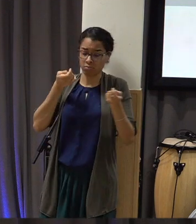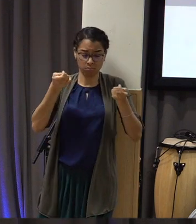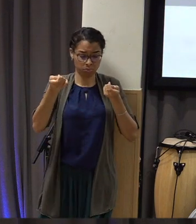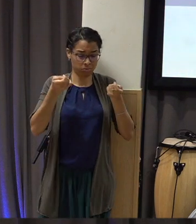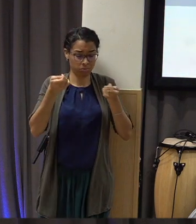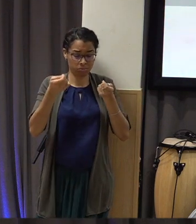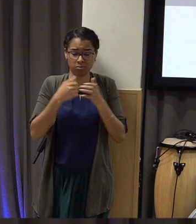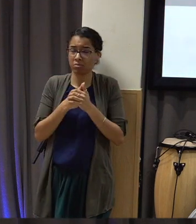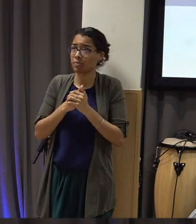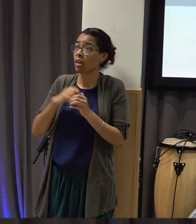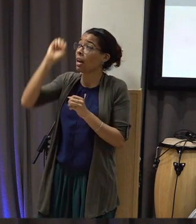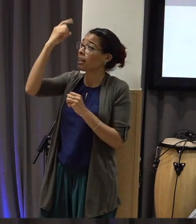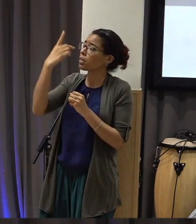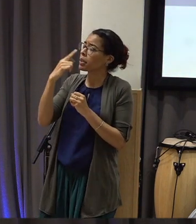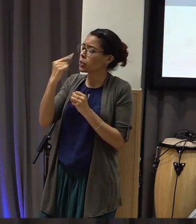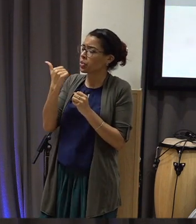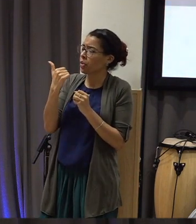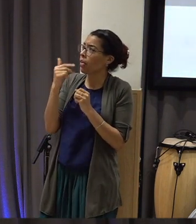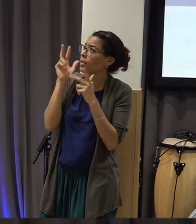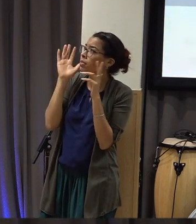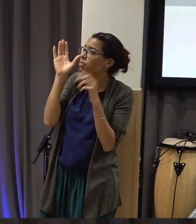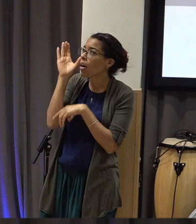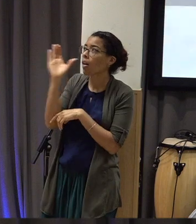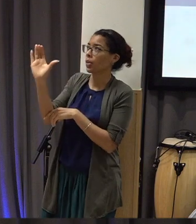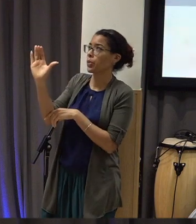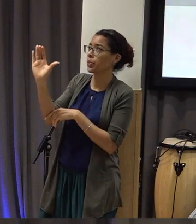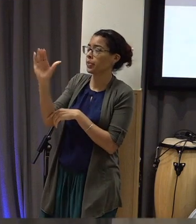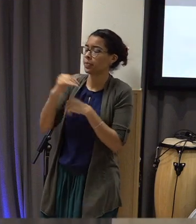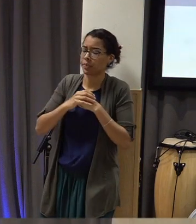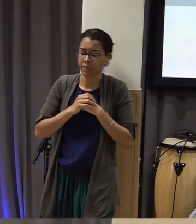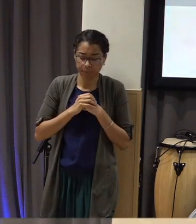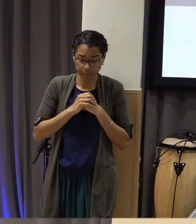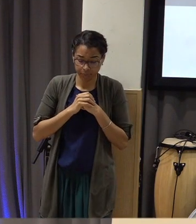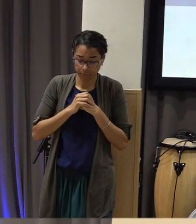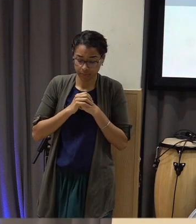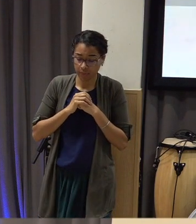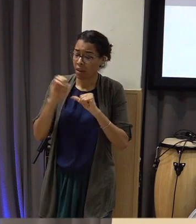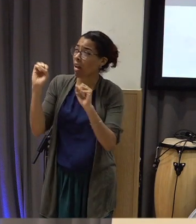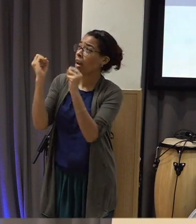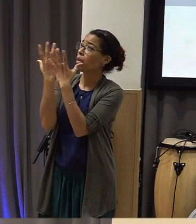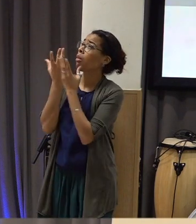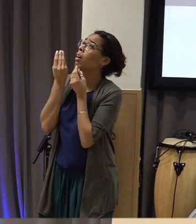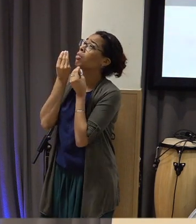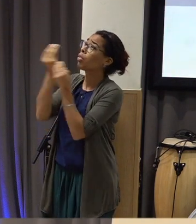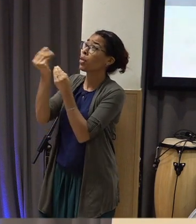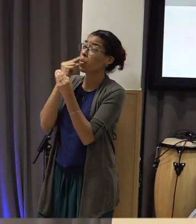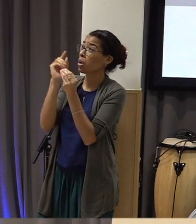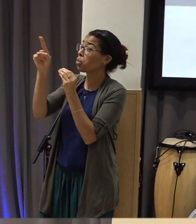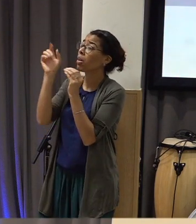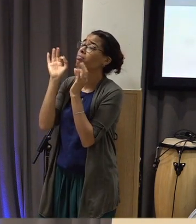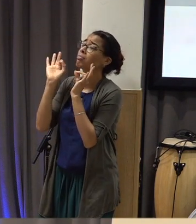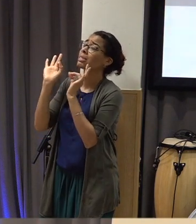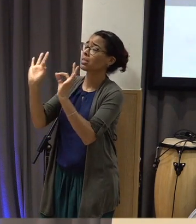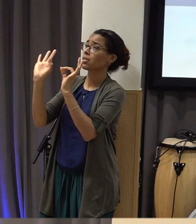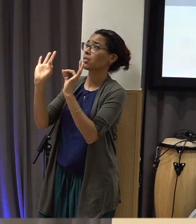à ton Saint-Esprit encore ce matin et te donner toute la gloire, Seigneur mon Dieu, parce que tu es le seul digne de toute la gloire. Merci